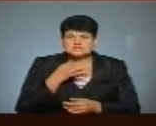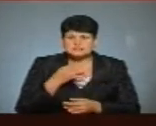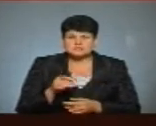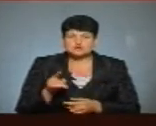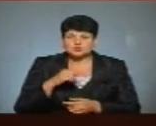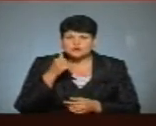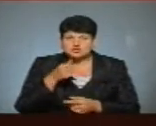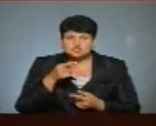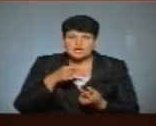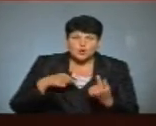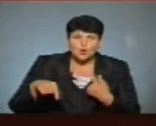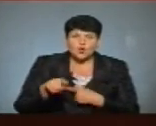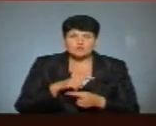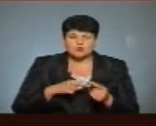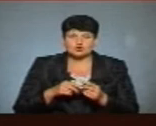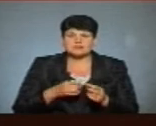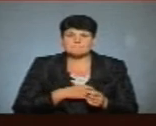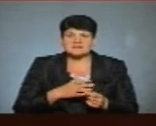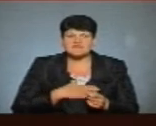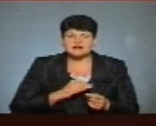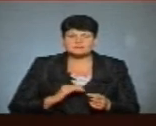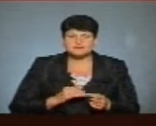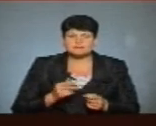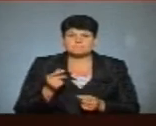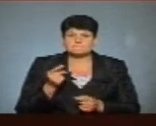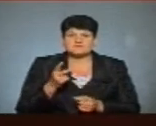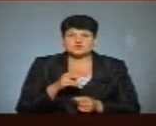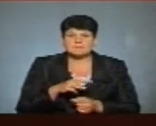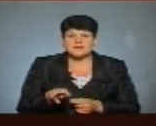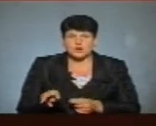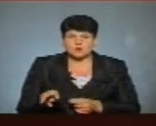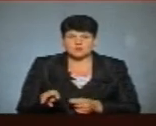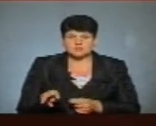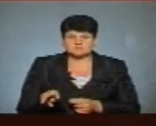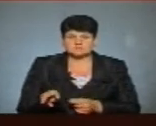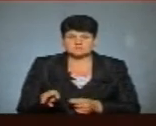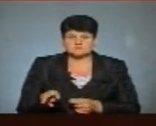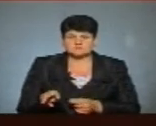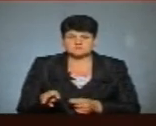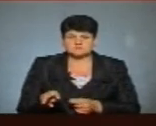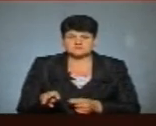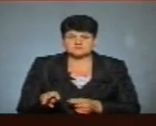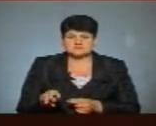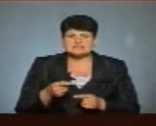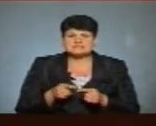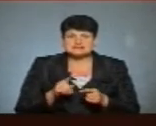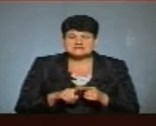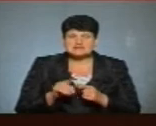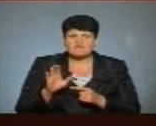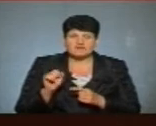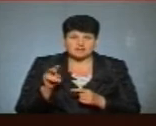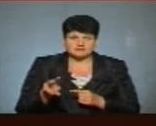що річний оборот приватного підприємця – 1,5 мільйона. Це вал ми так